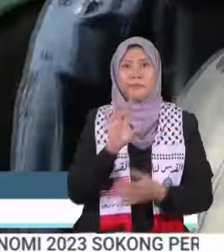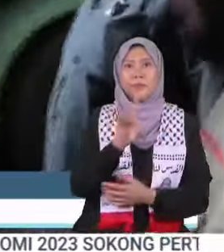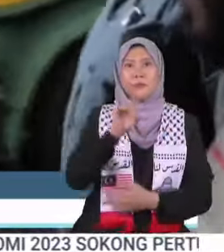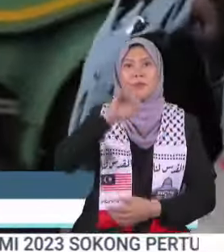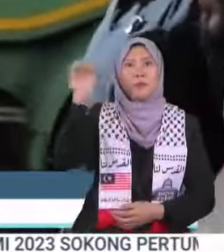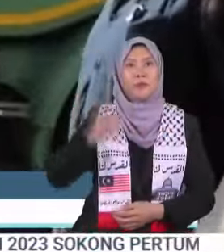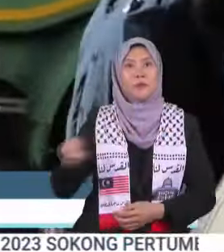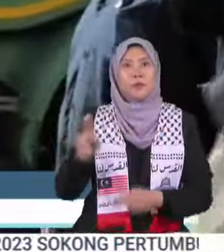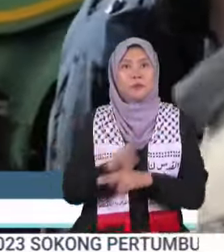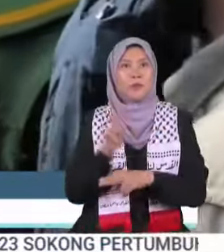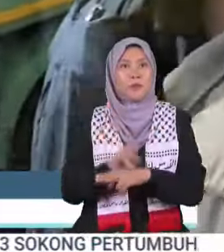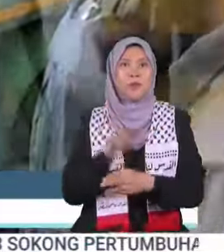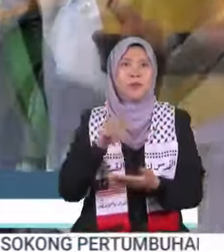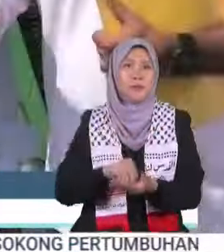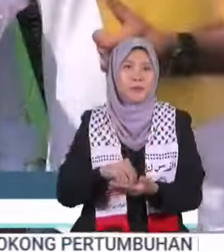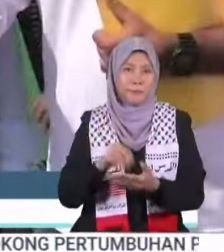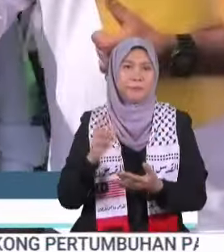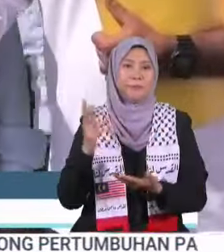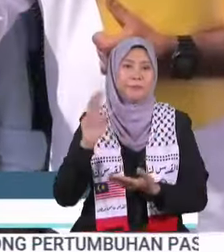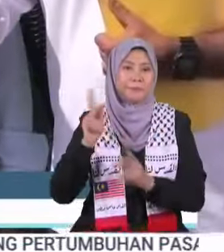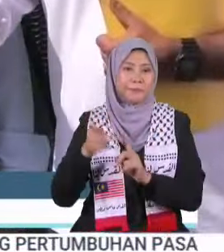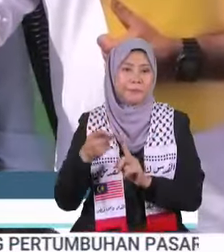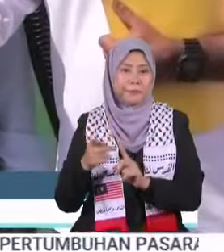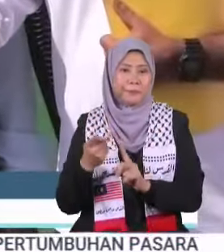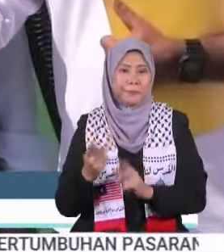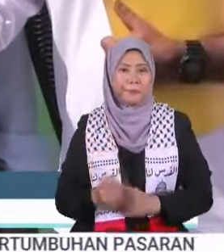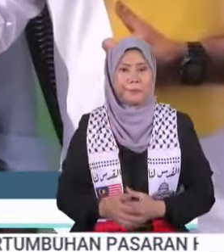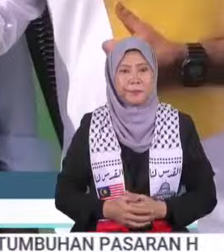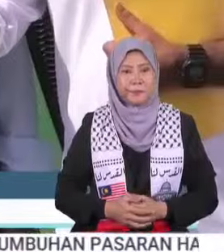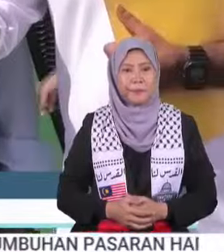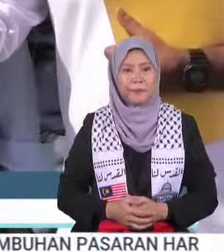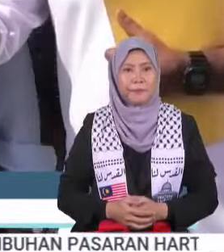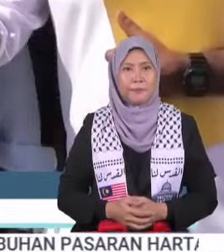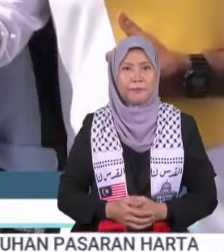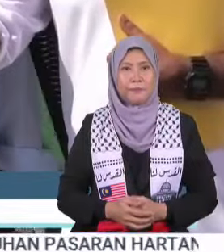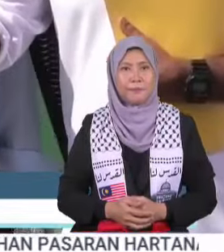80% pengguna di negeri itu